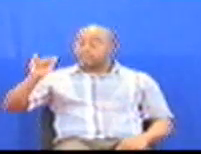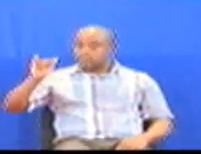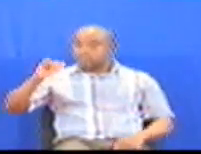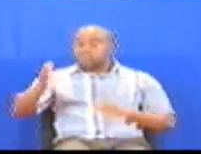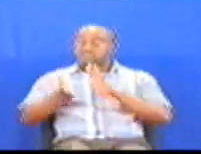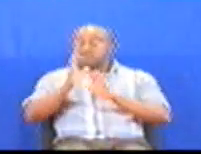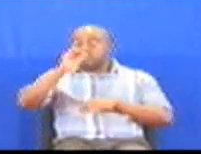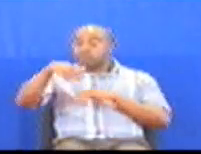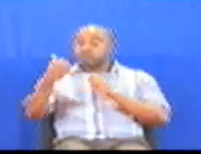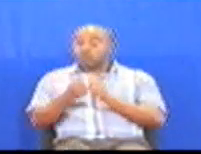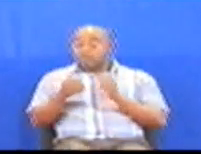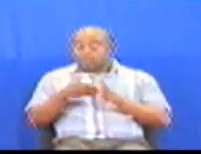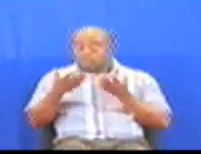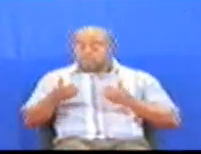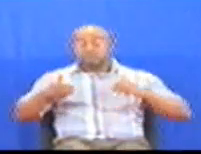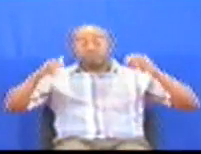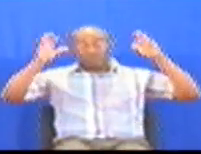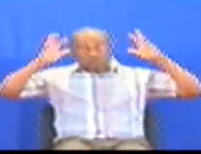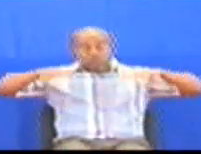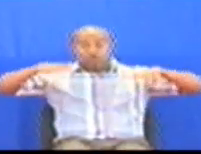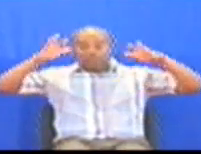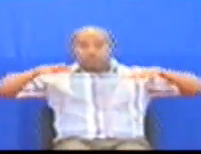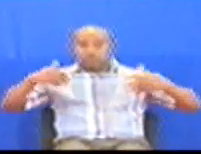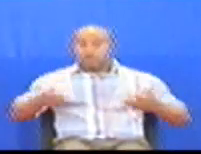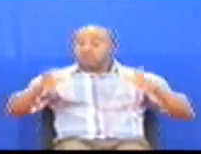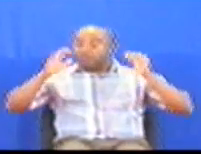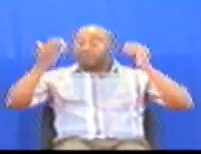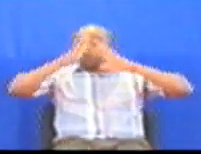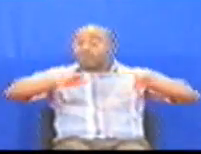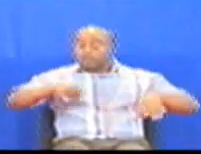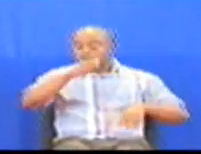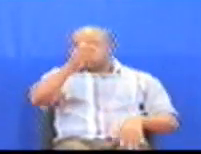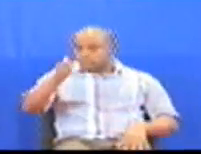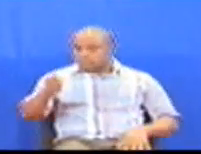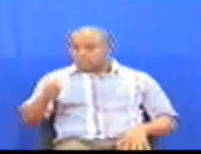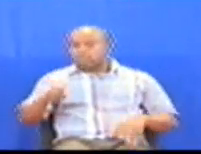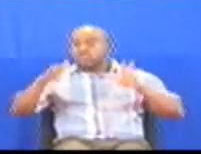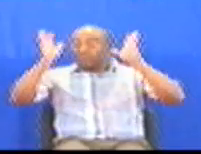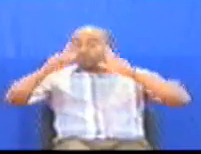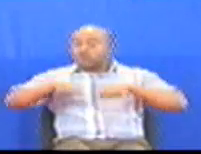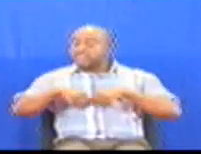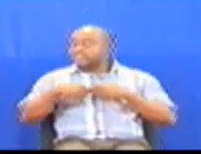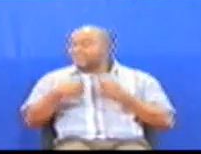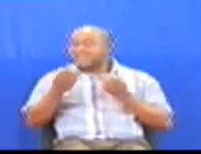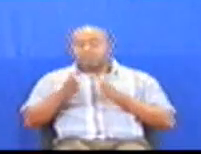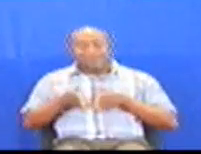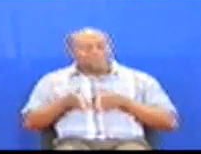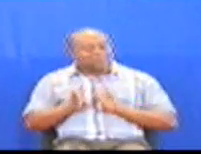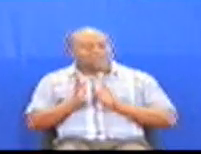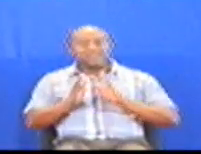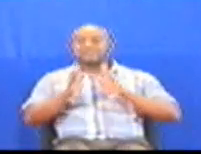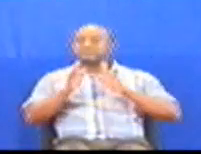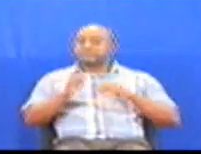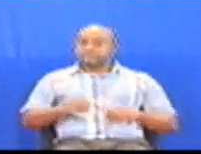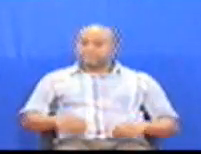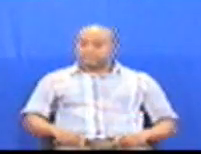kunyesha. Mvua ni baraka kwa Tanzania, mvua ni baraka kwa wakulima, lakini pia zimeharibu sana miundombinu. Mimi